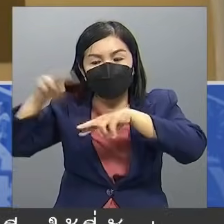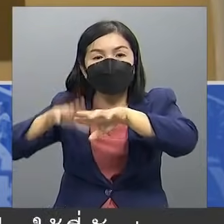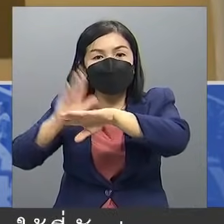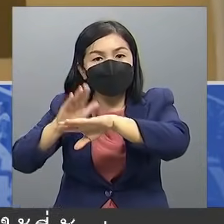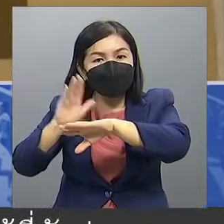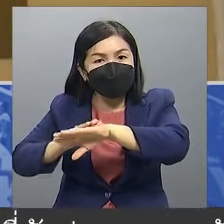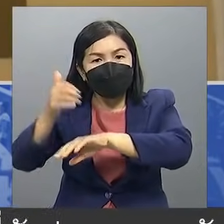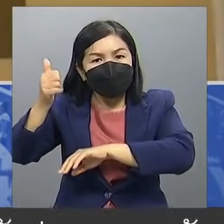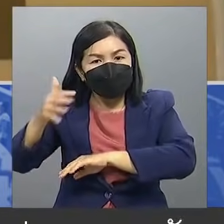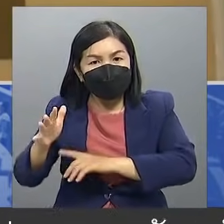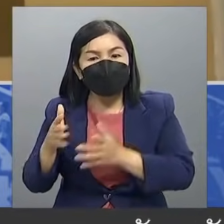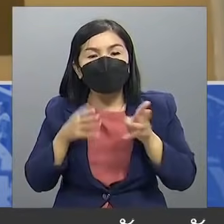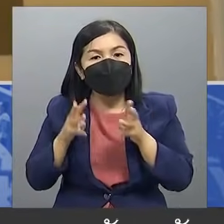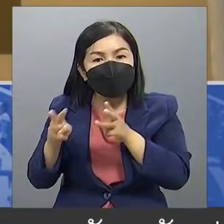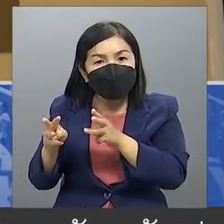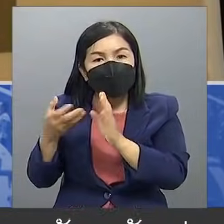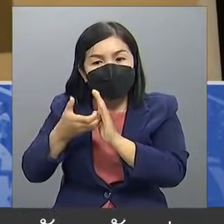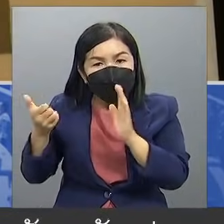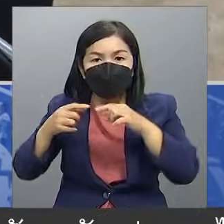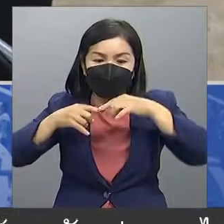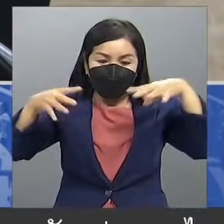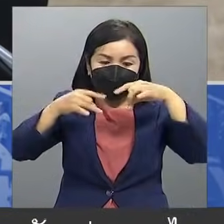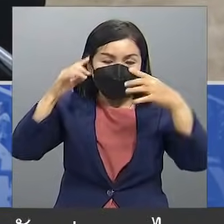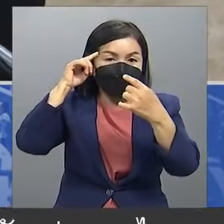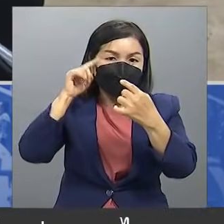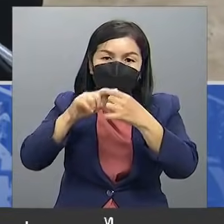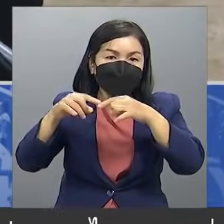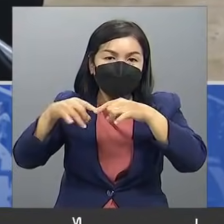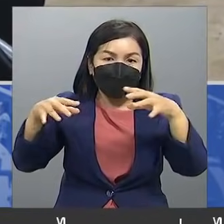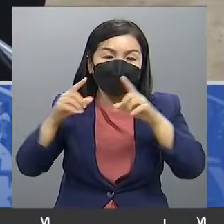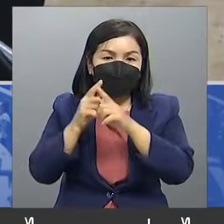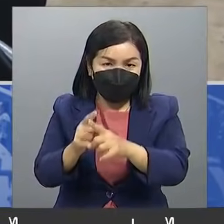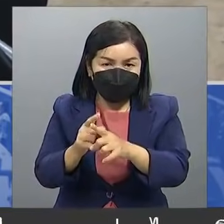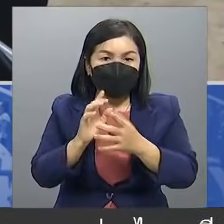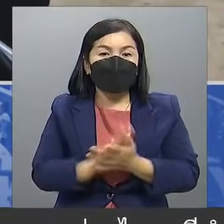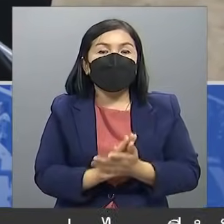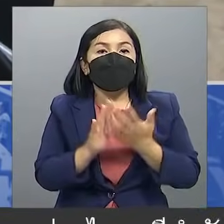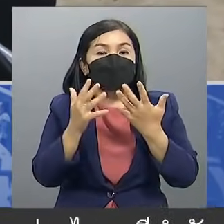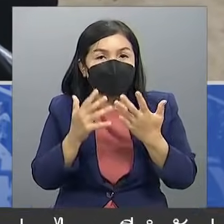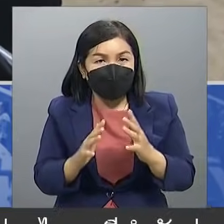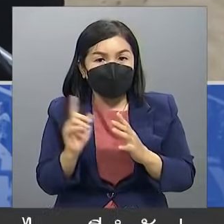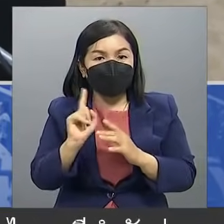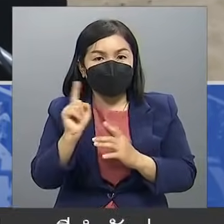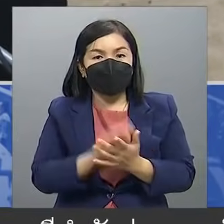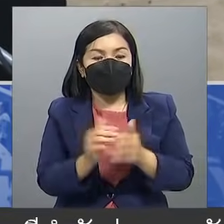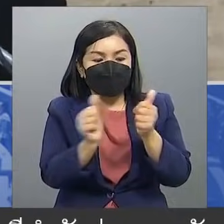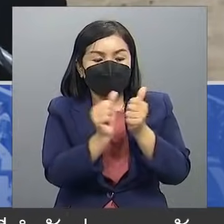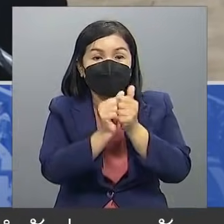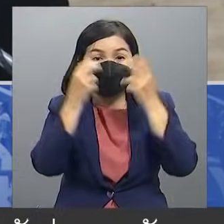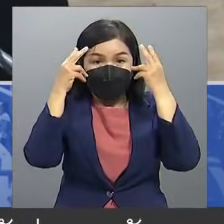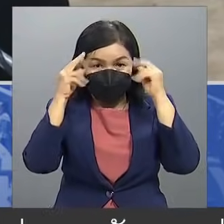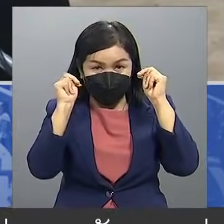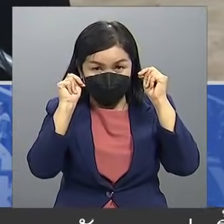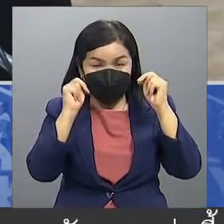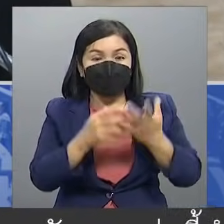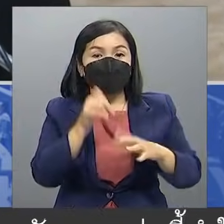ใช้จ่ายงบประมาณให้ตรงตามวัตถุประสงค์ครับส่วนนายอนุทินชาญวีรกูลรองนายกรัฐมนตรีและรัฐมนตรีว่าการกระ